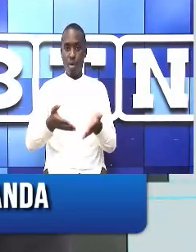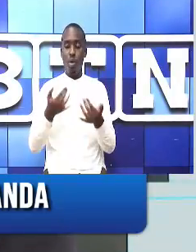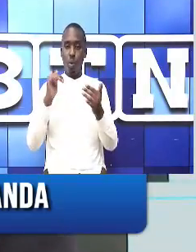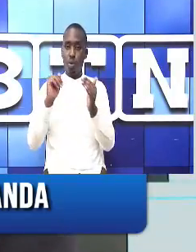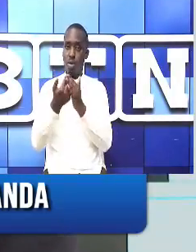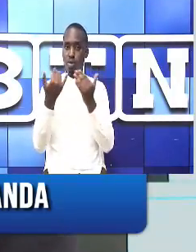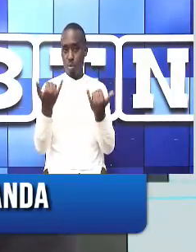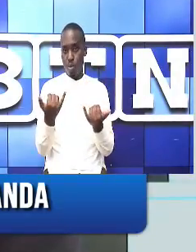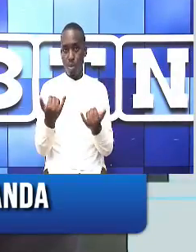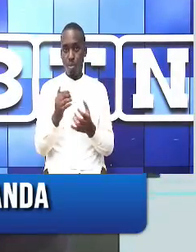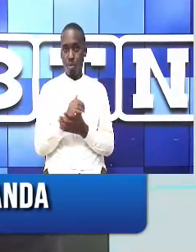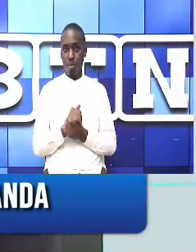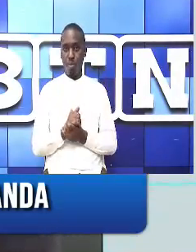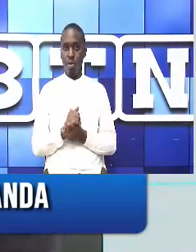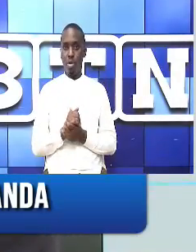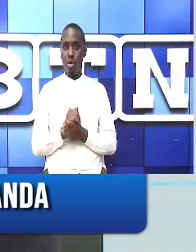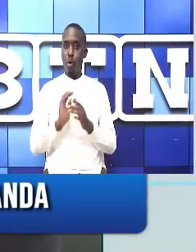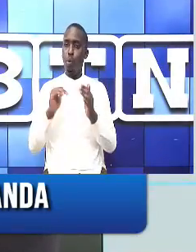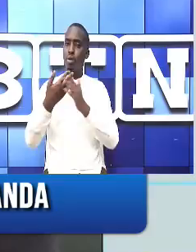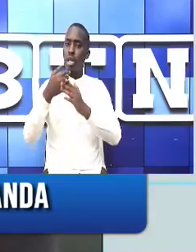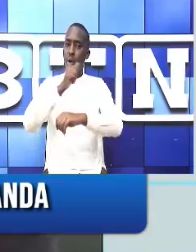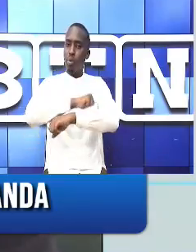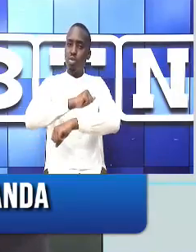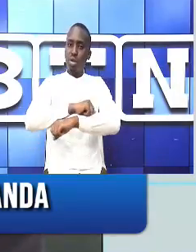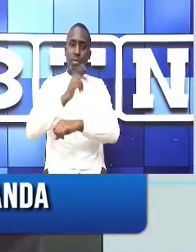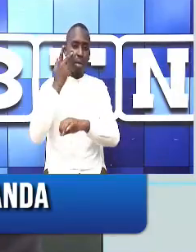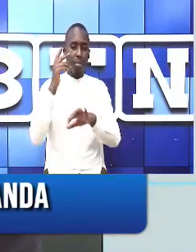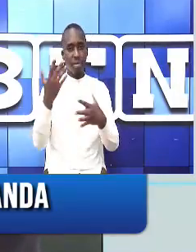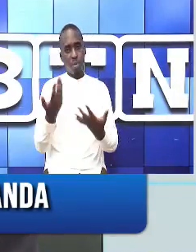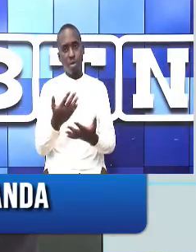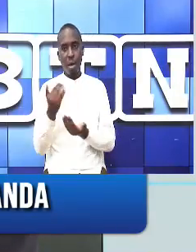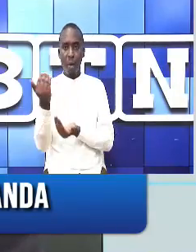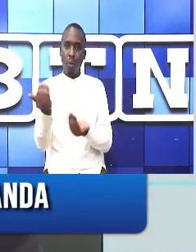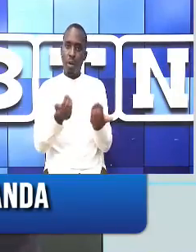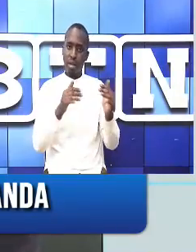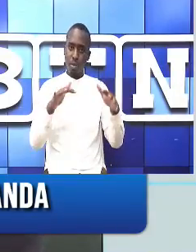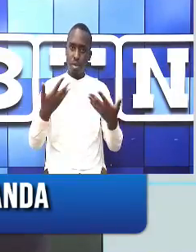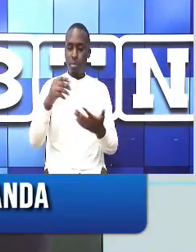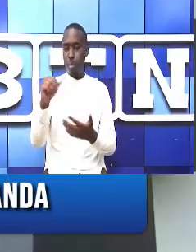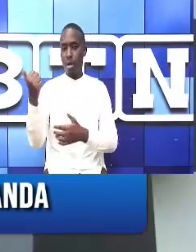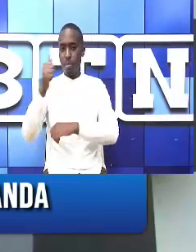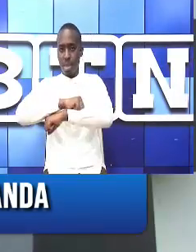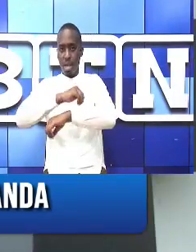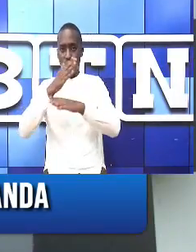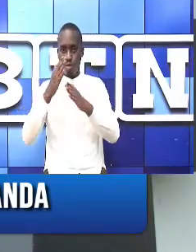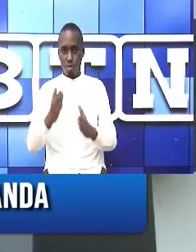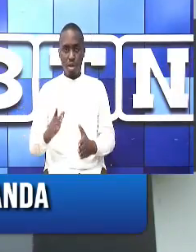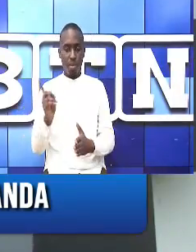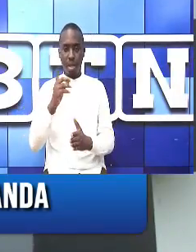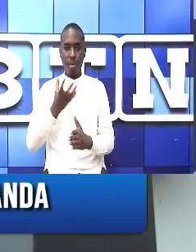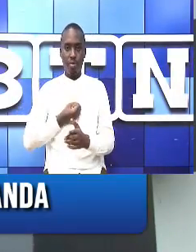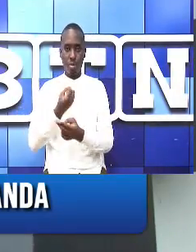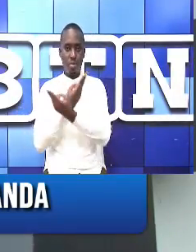ngubu ugera ku ishuri byari bimeze gute bakwakiriye bate mu bandi banyeshuri batari bafite